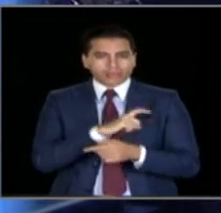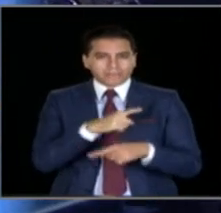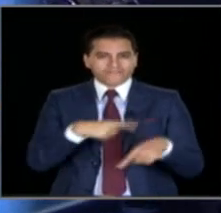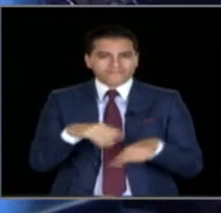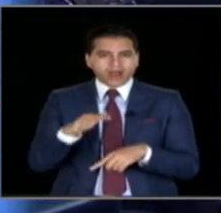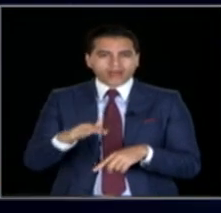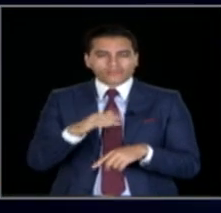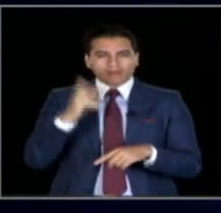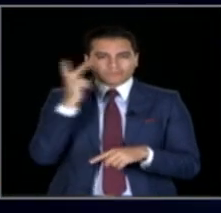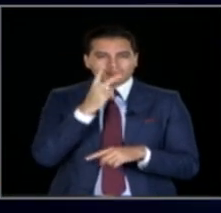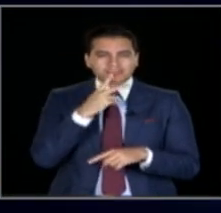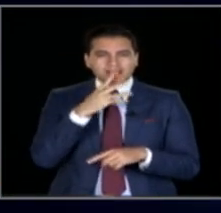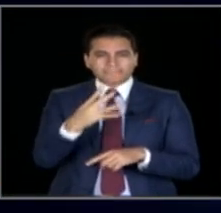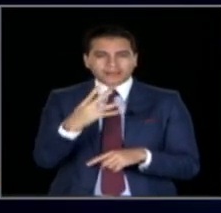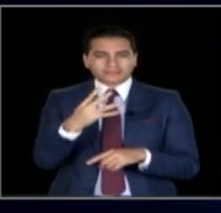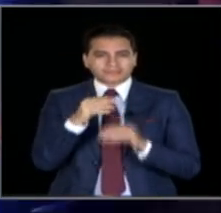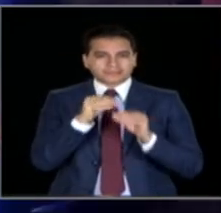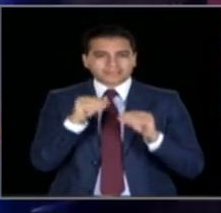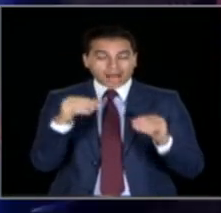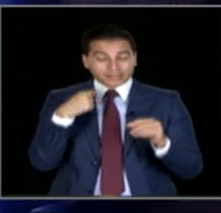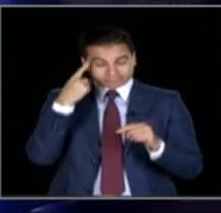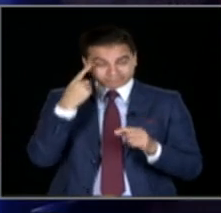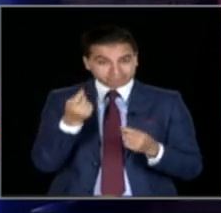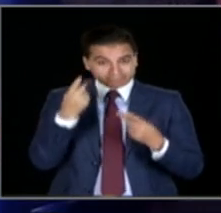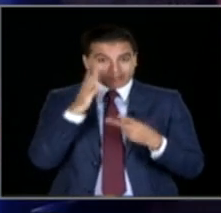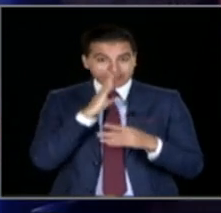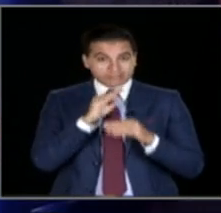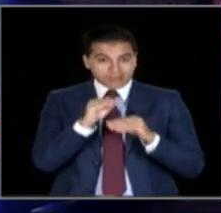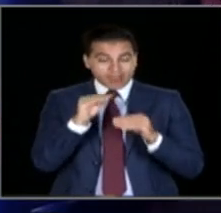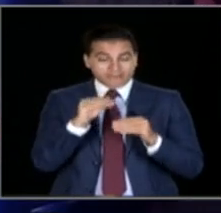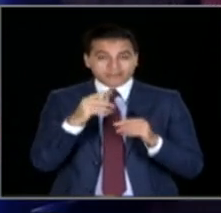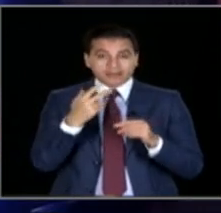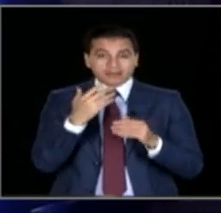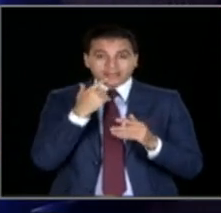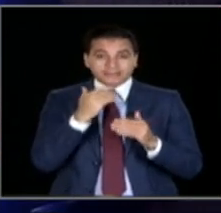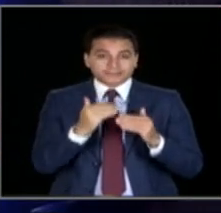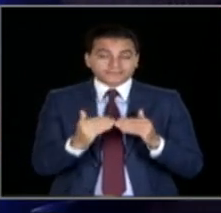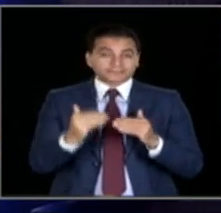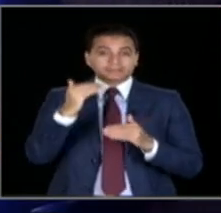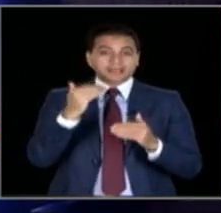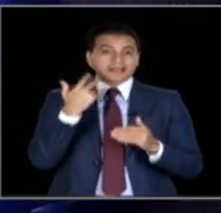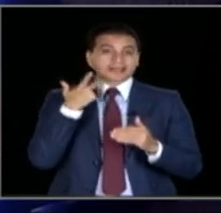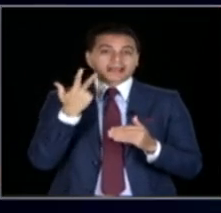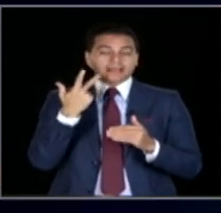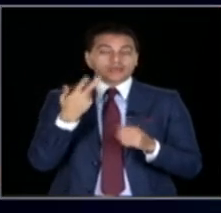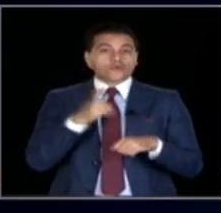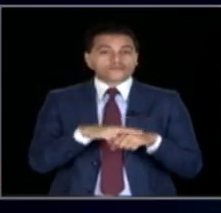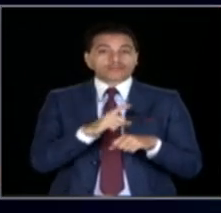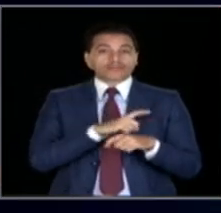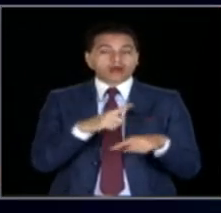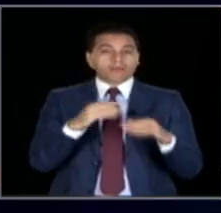وقتها الاطفال عندهم 4 سنين. كويس. بقيت اديهم لغايه ما وصلوا لثالثه اعدادي، وفي طلبه دلوقتي وصلوا للجامعه ما شاء